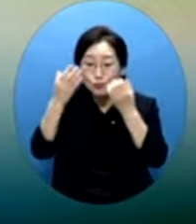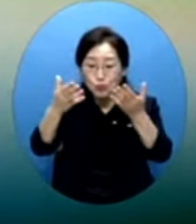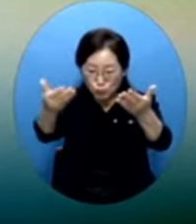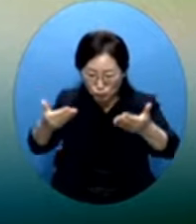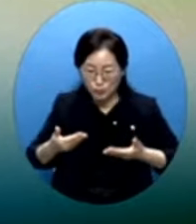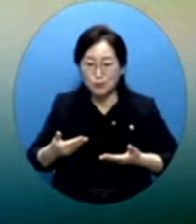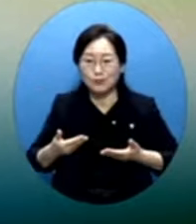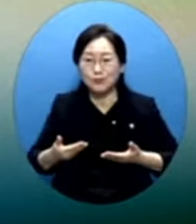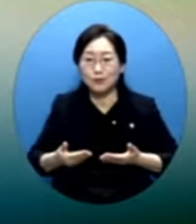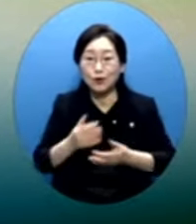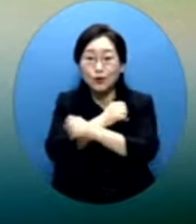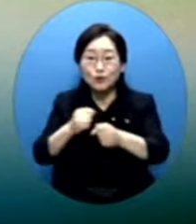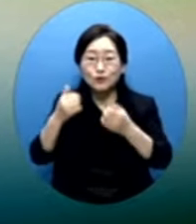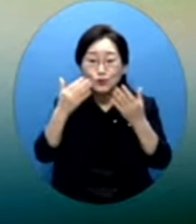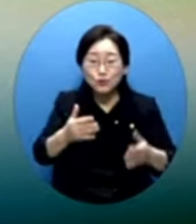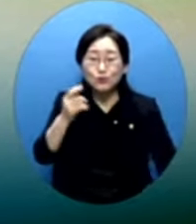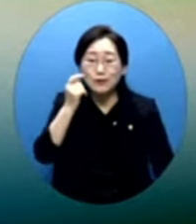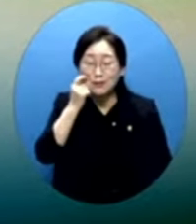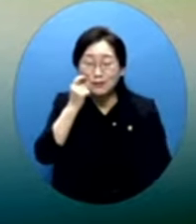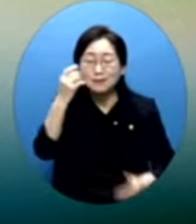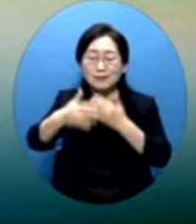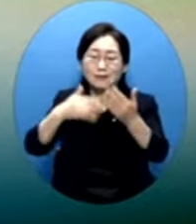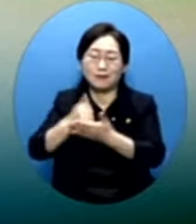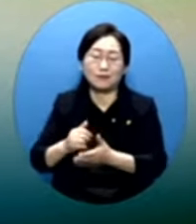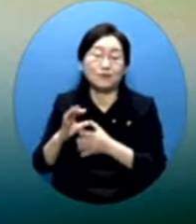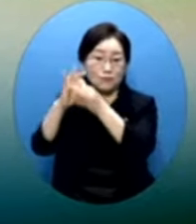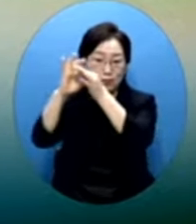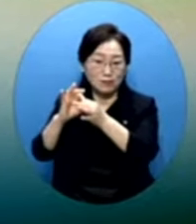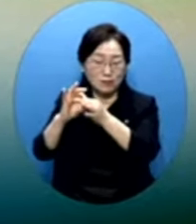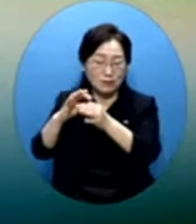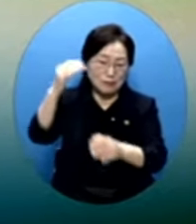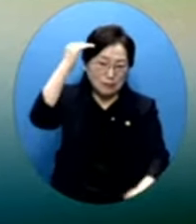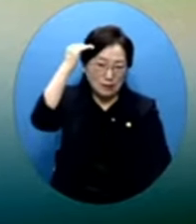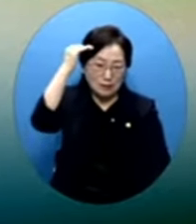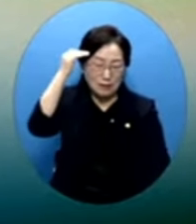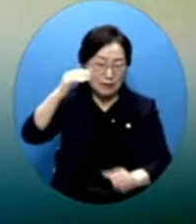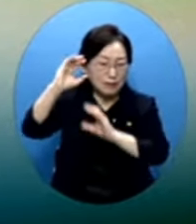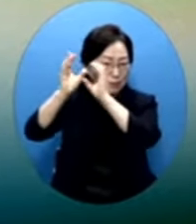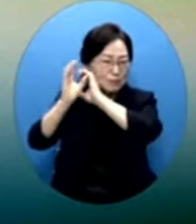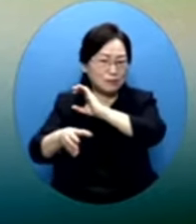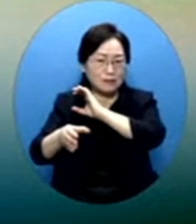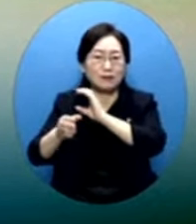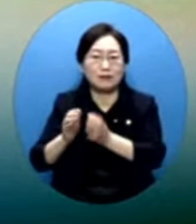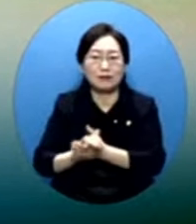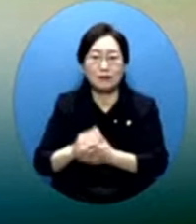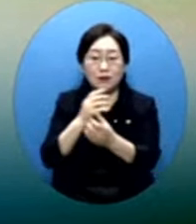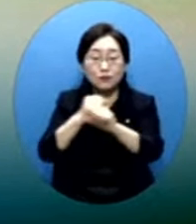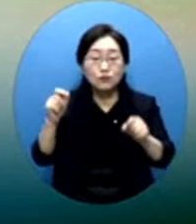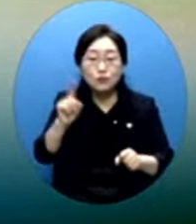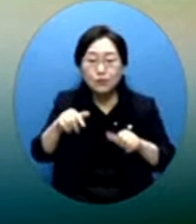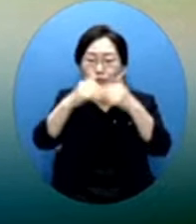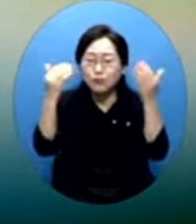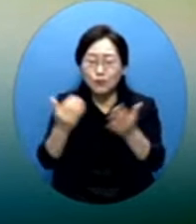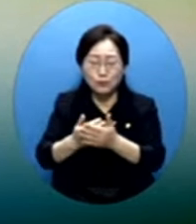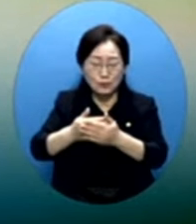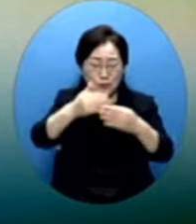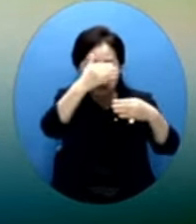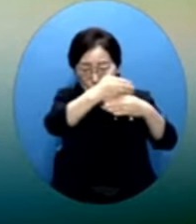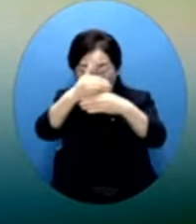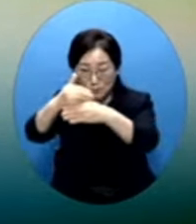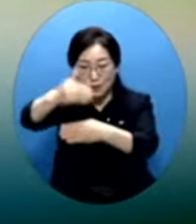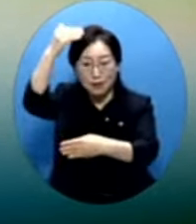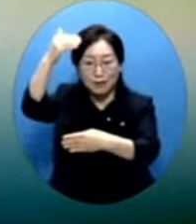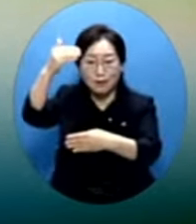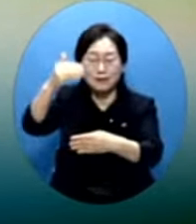아멘 용서하지 못하면 하나님과의 관계가 막혀서 통할 수 없습니다 용서는 모든 다친 관계를 열어 주는